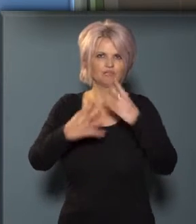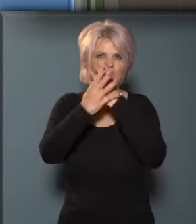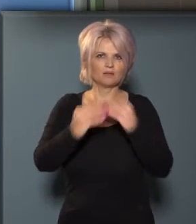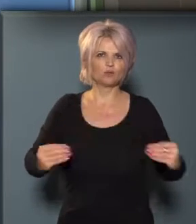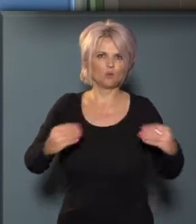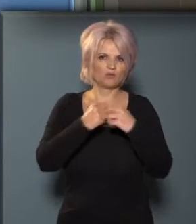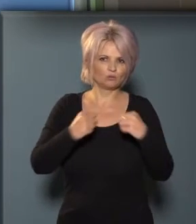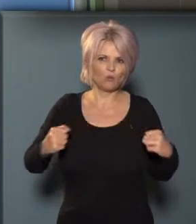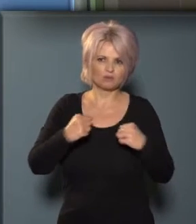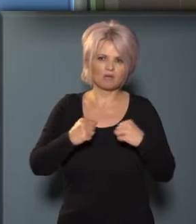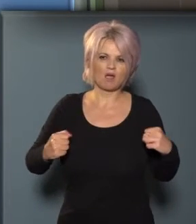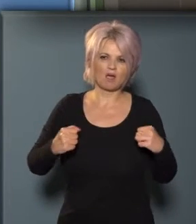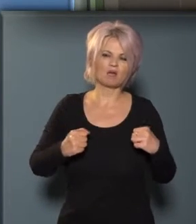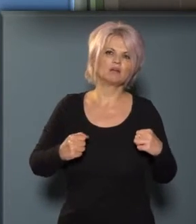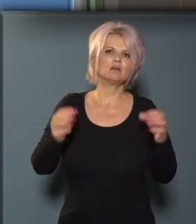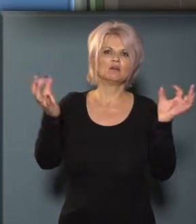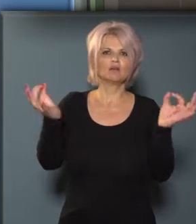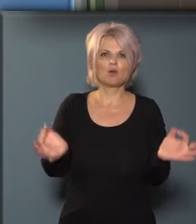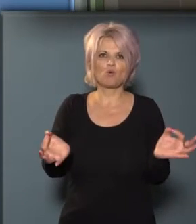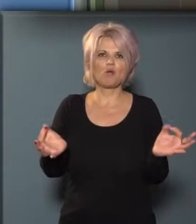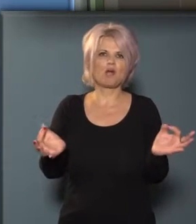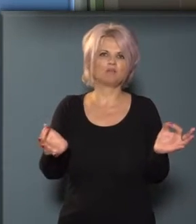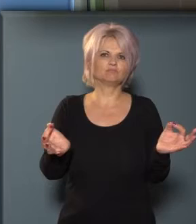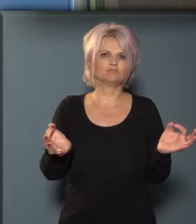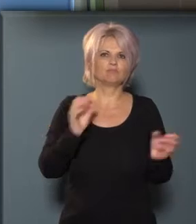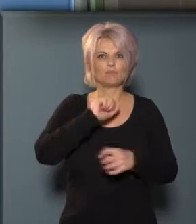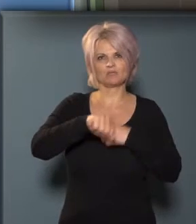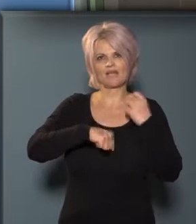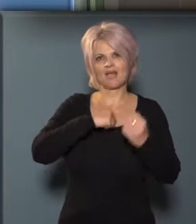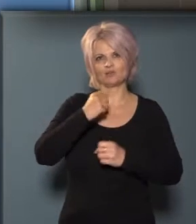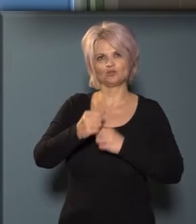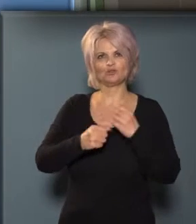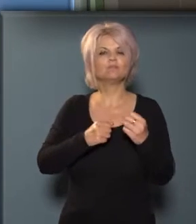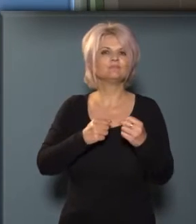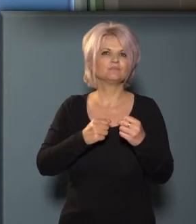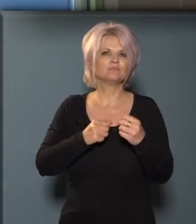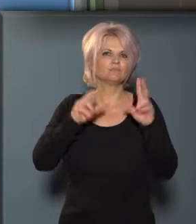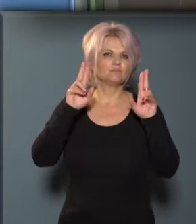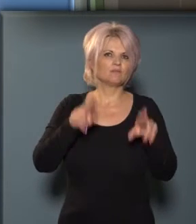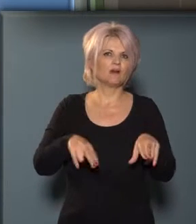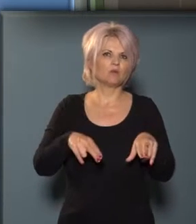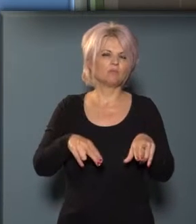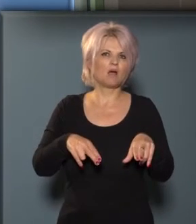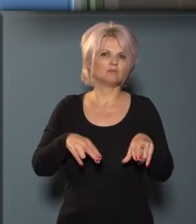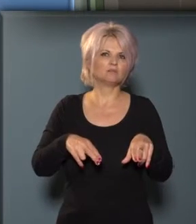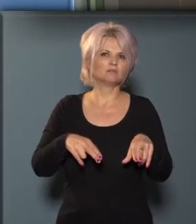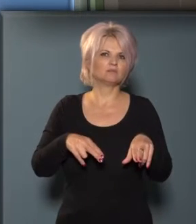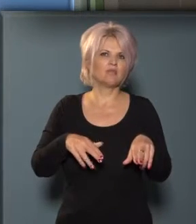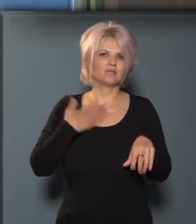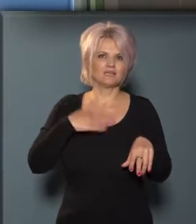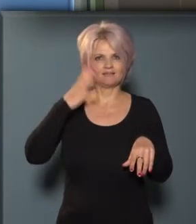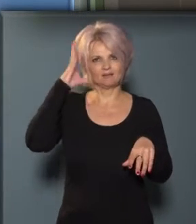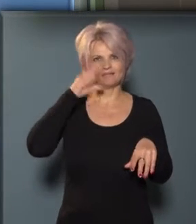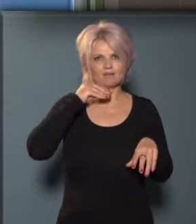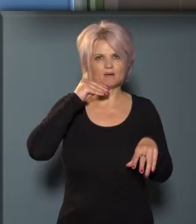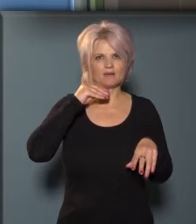gyógytornás, jógás mozgások kifejezetten igénylik és keresik a lehetőségeket.